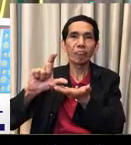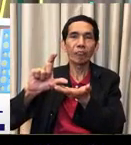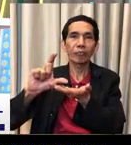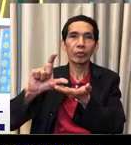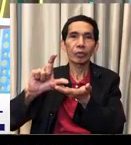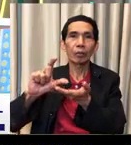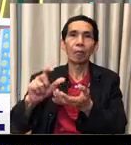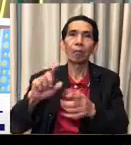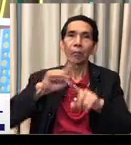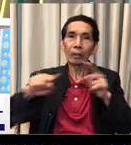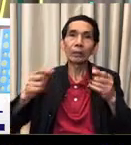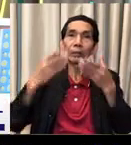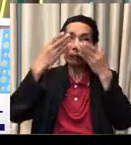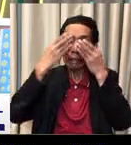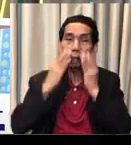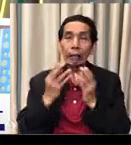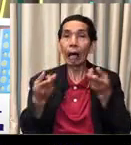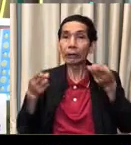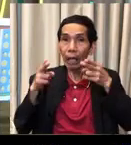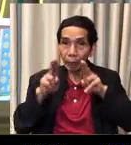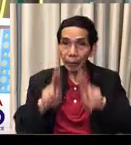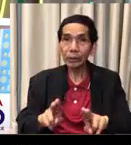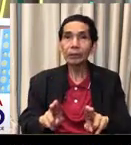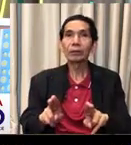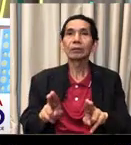Ang nakalulungkot na nangyari, ha?